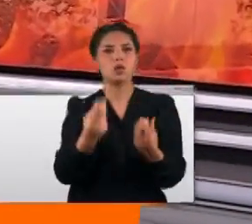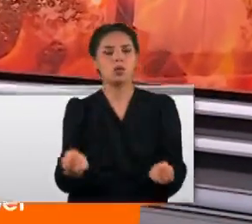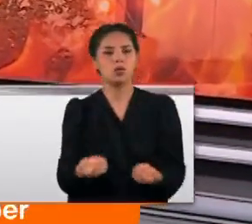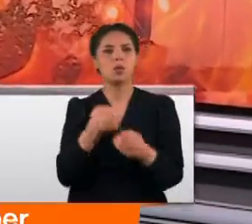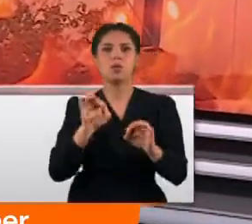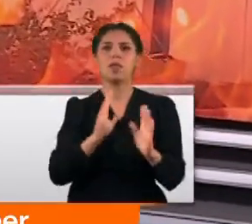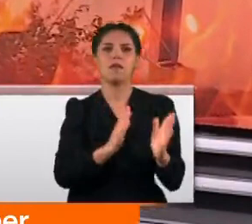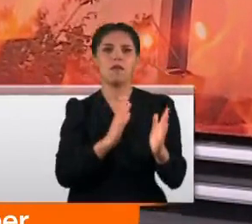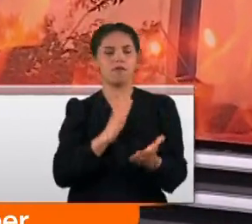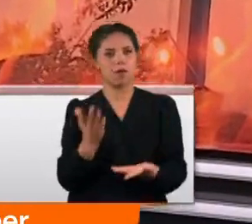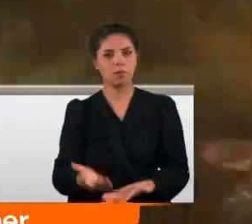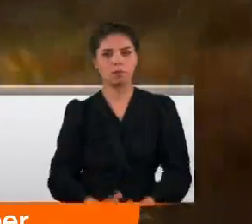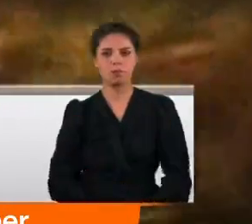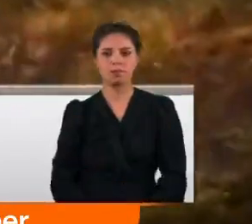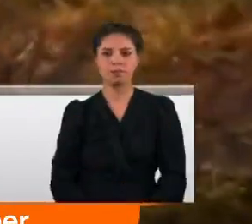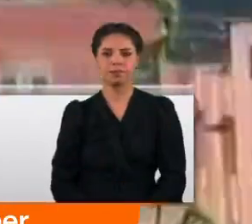sürüyor.